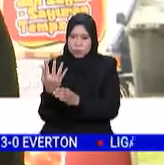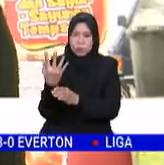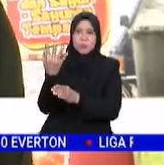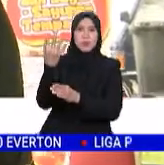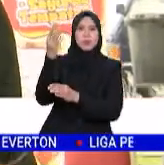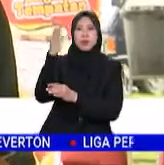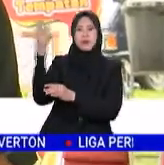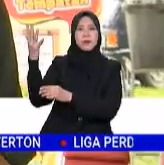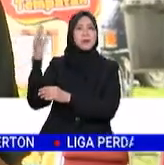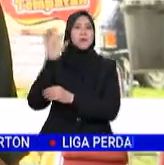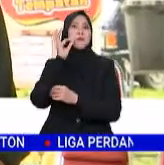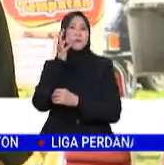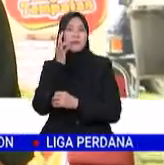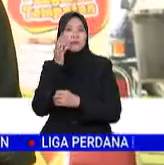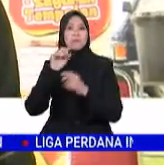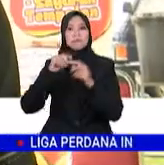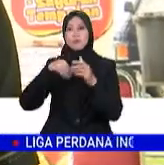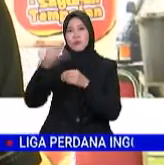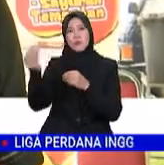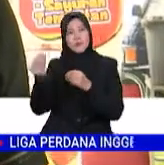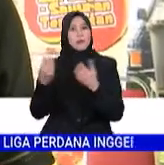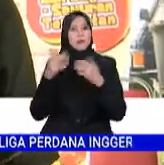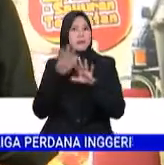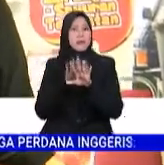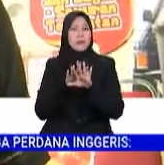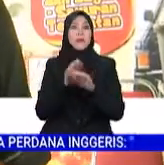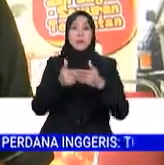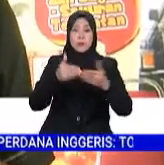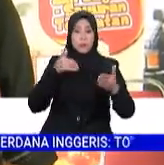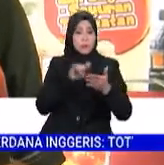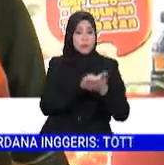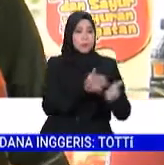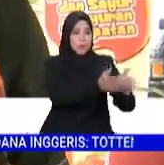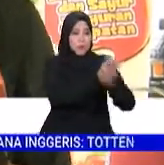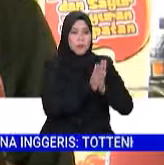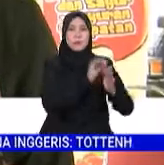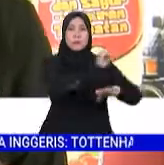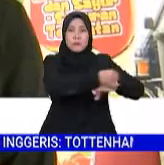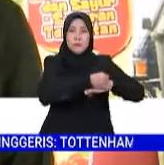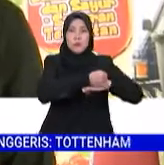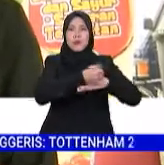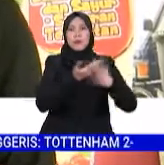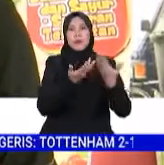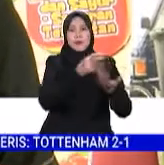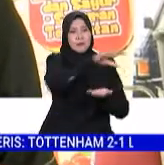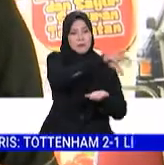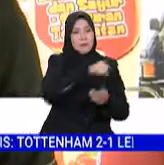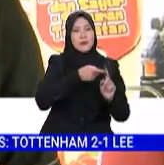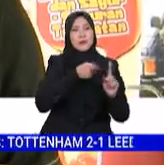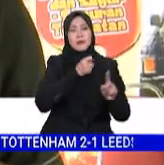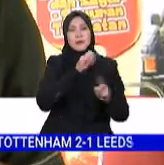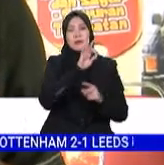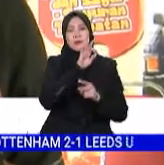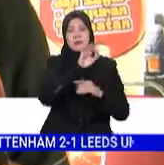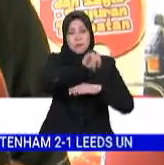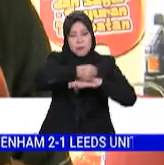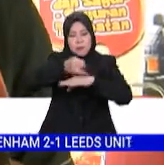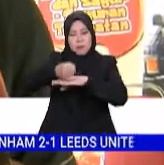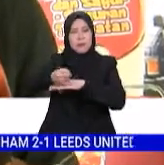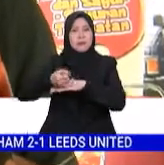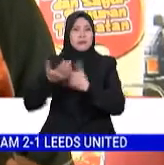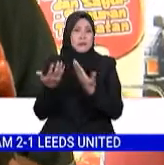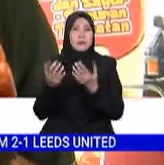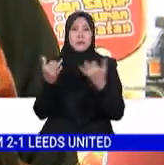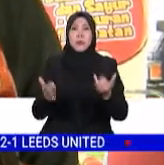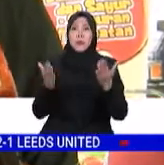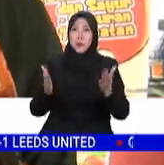tetap dah ada lah. Sebelum ni kita terpaksa mohon daripada luar. Hanya pamah pergi ambil daripada luar. Jadi sekarang ni alhamdulillah